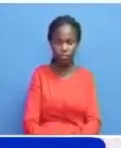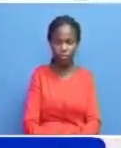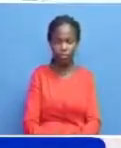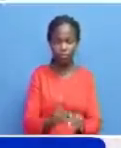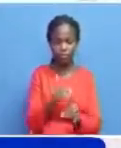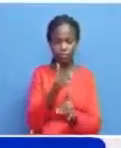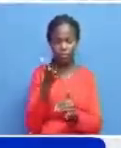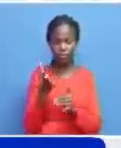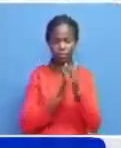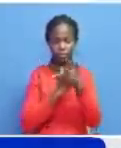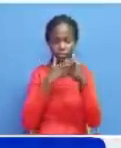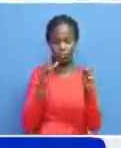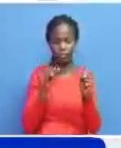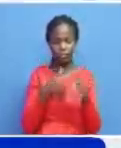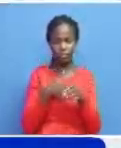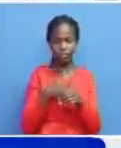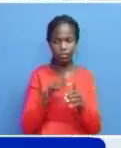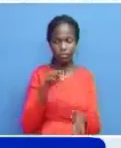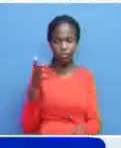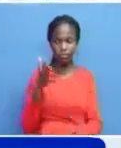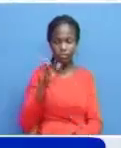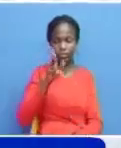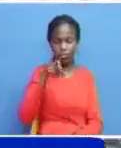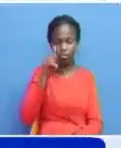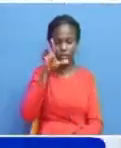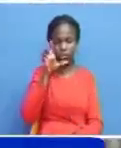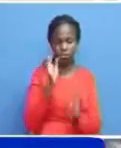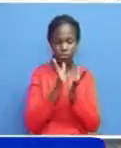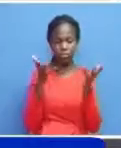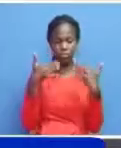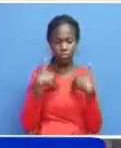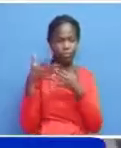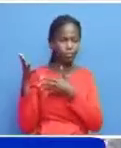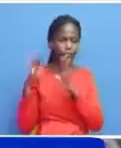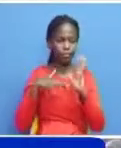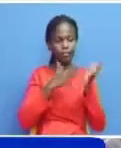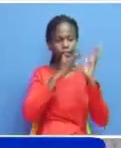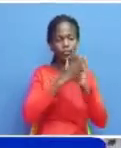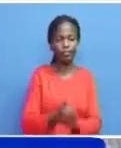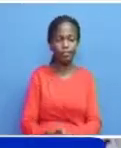etino wake Musumbi ni umma wangina kiwanzani cha Kwale Stadium na vala chathi ke chatoiiw’a